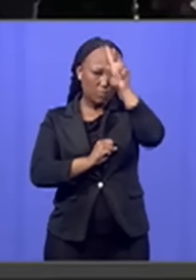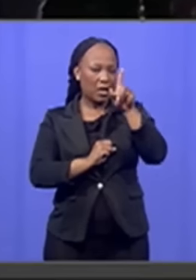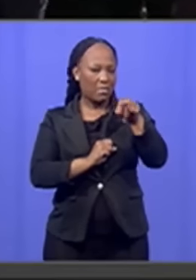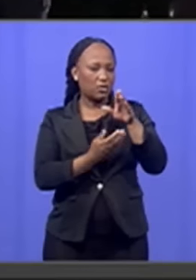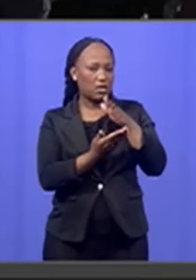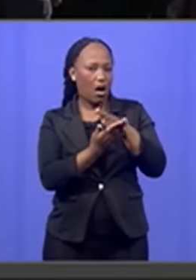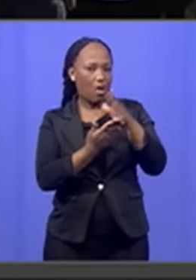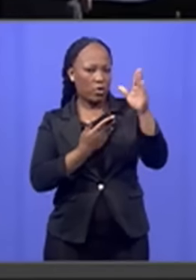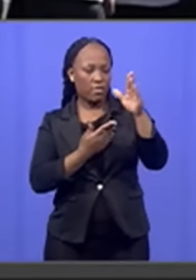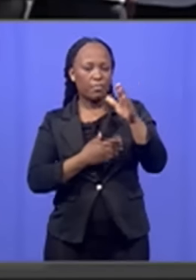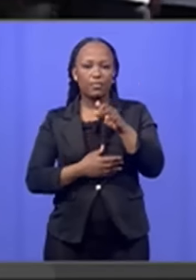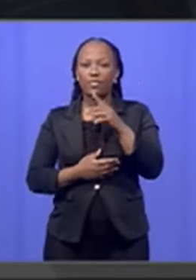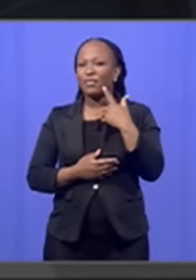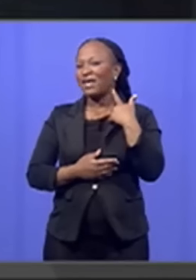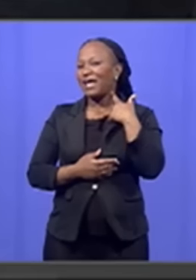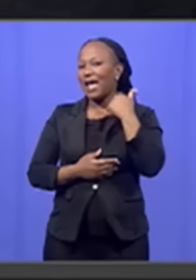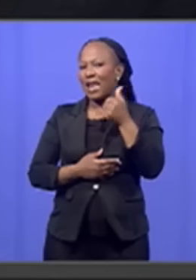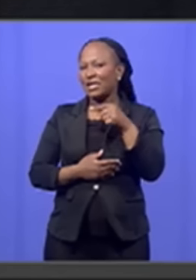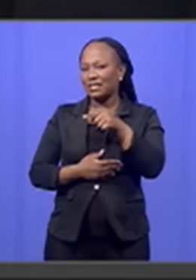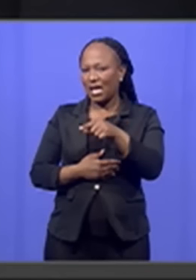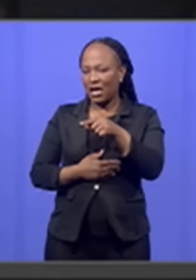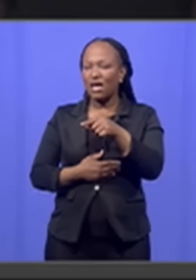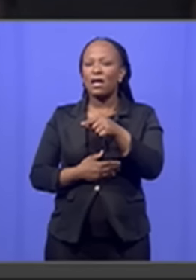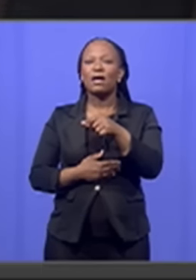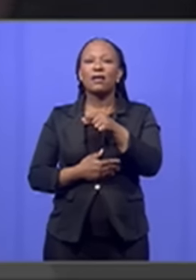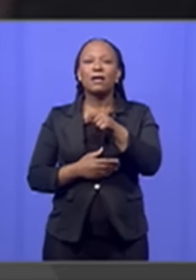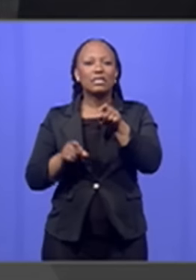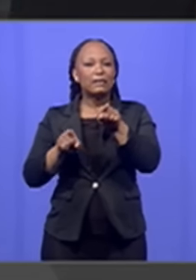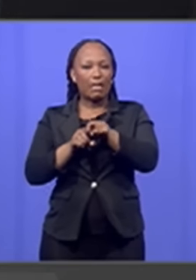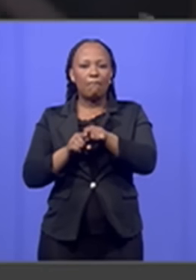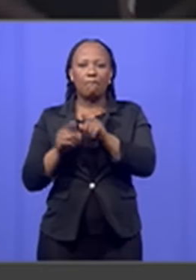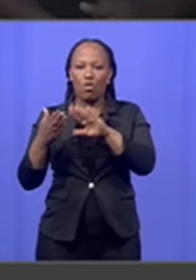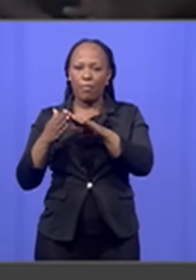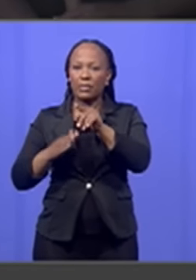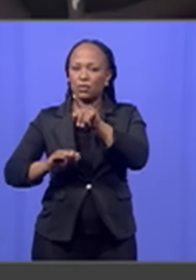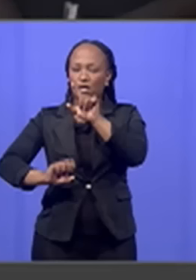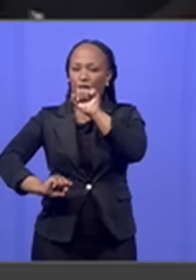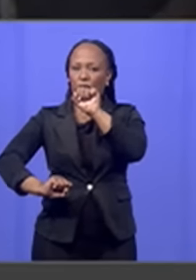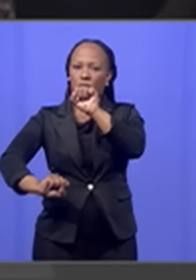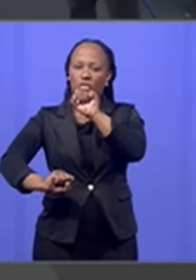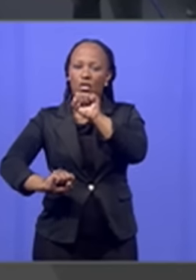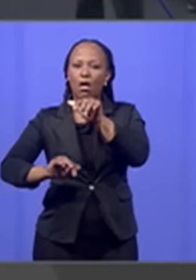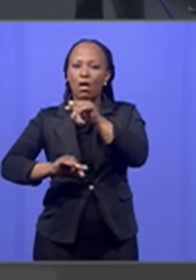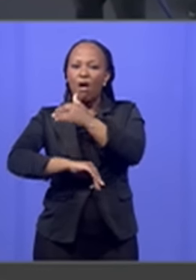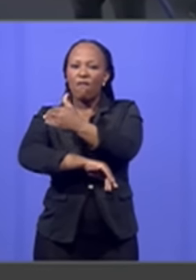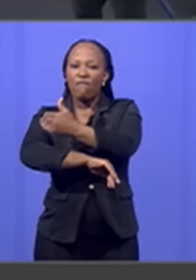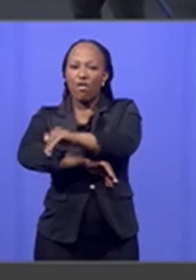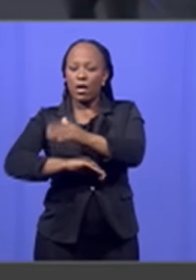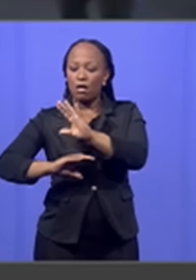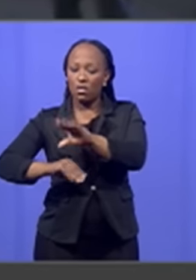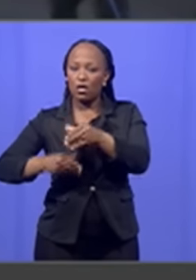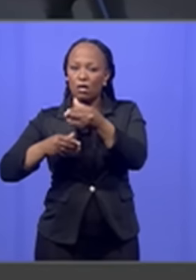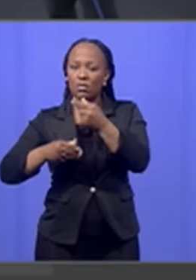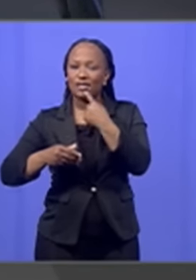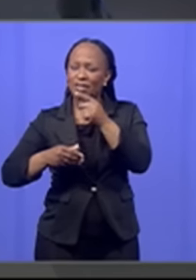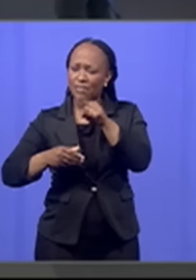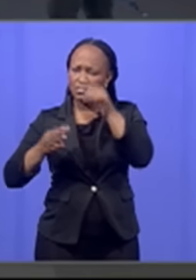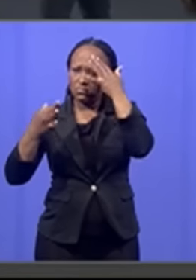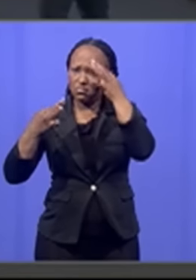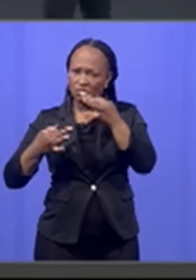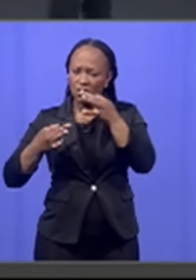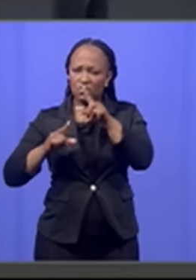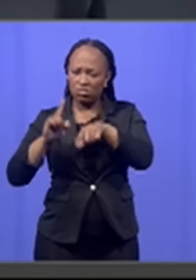baahi ba Alexandra Leboya ho Johannesburg le bona ba ile ba kena boipelaetsong malebana le melata e hlokang ditokomane ba batla hore ho nkwe mehato